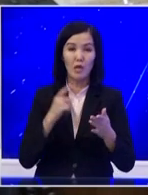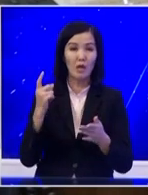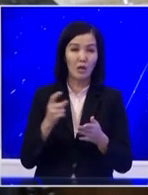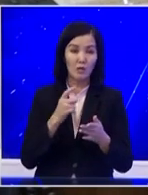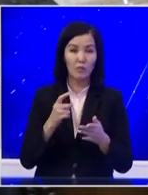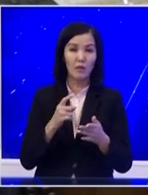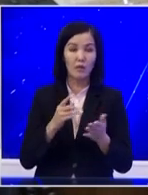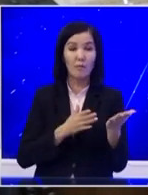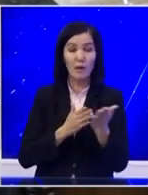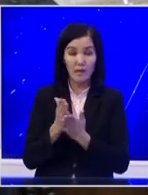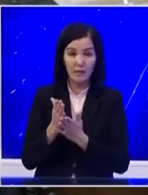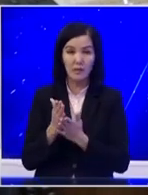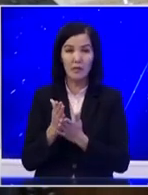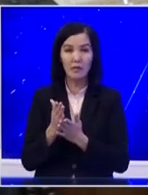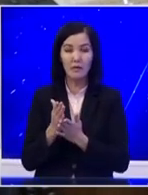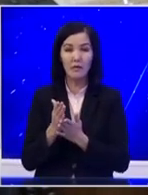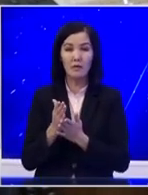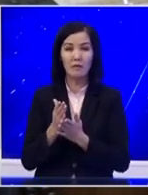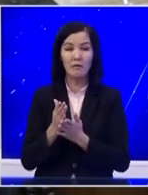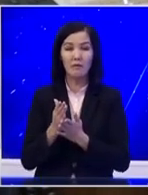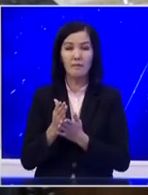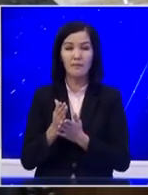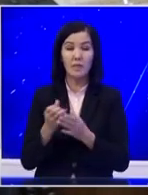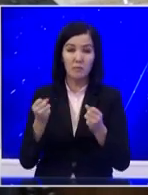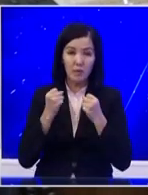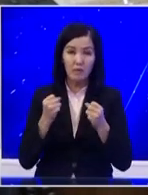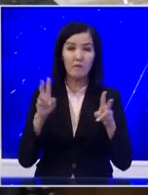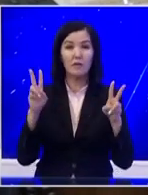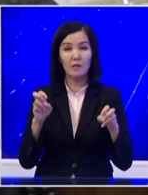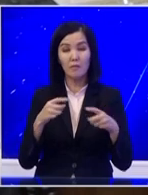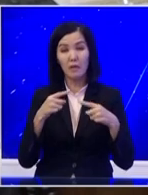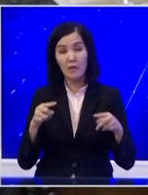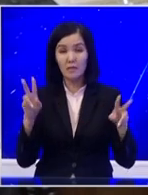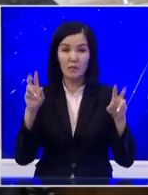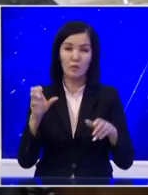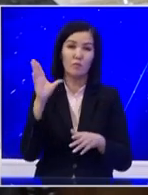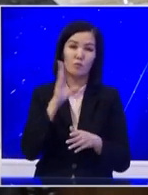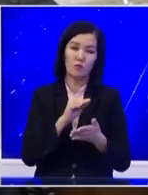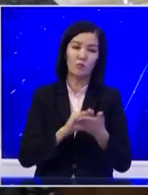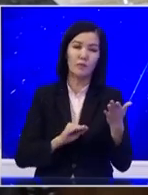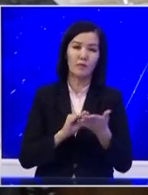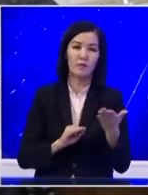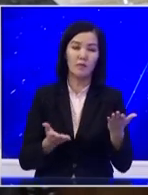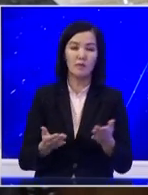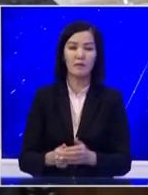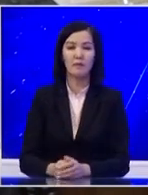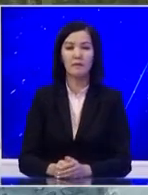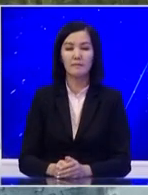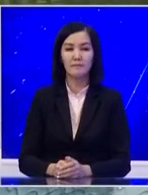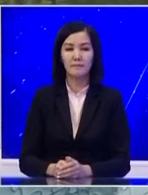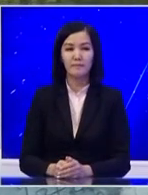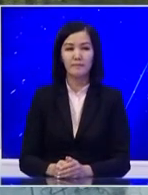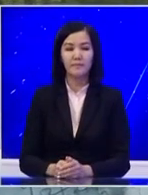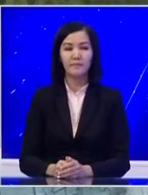и о политике, и криминальные темы, спортивные темы освещать. То есть ее смело можно назвать универсальным журналистом.